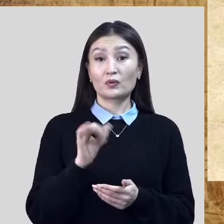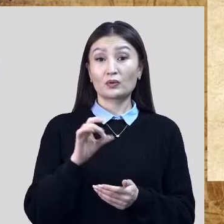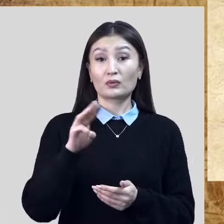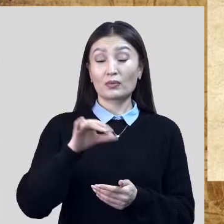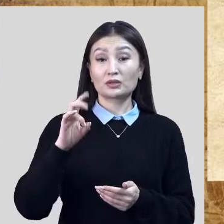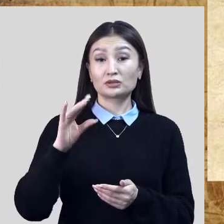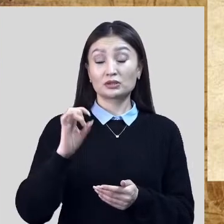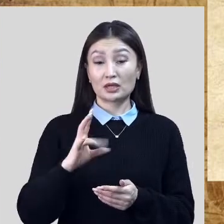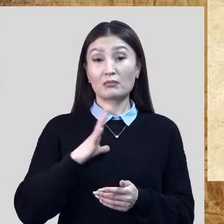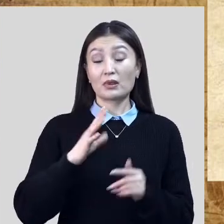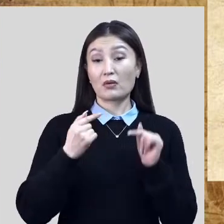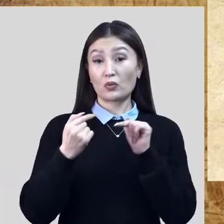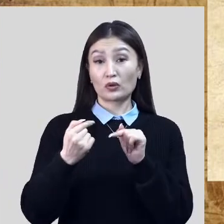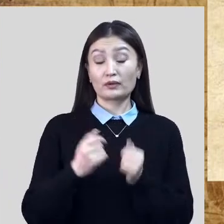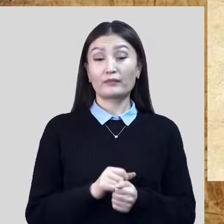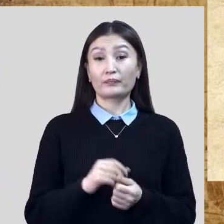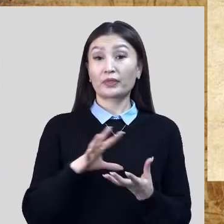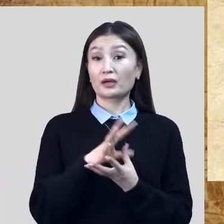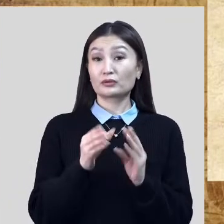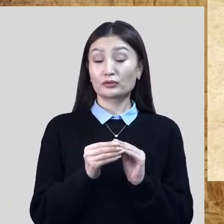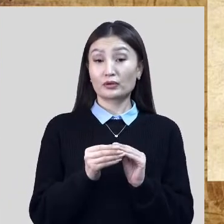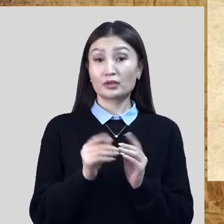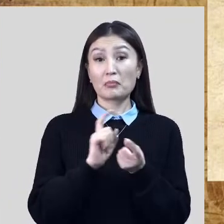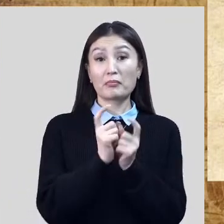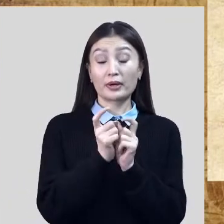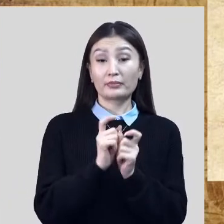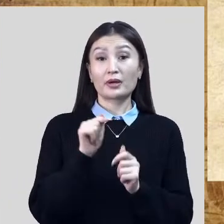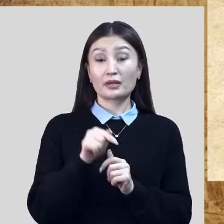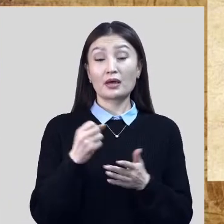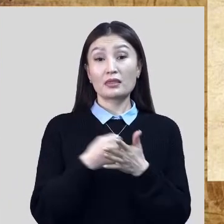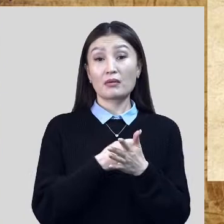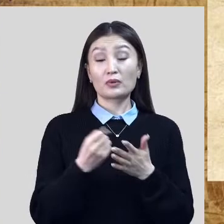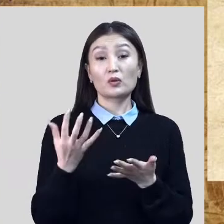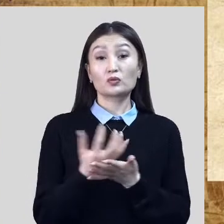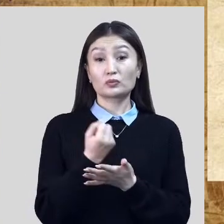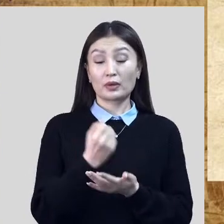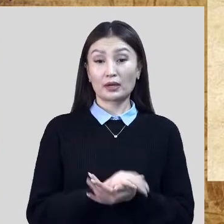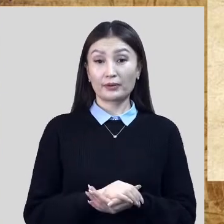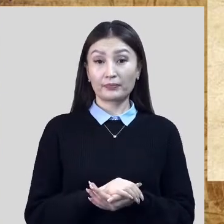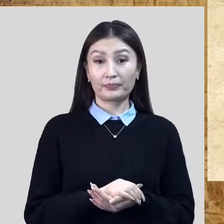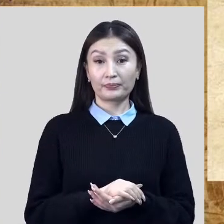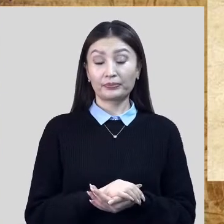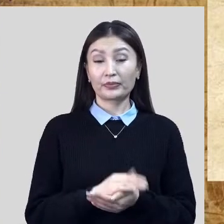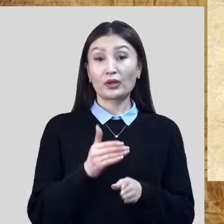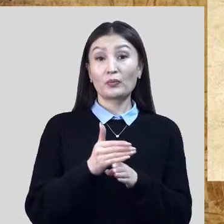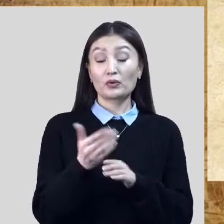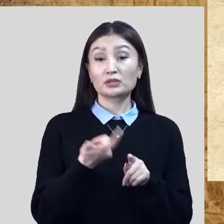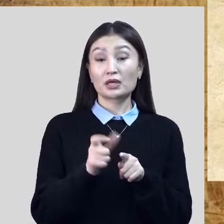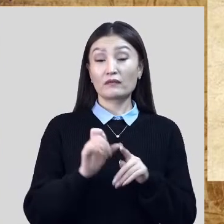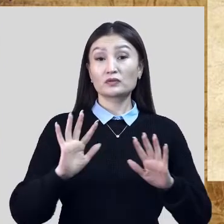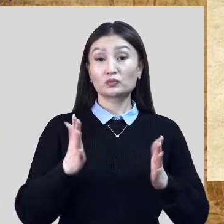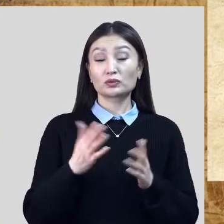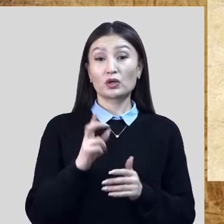Курманджан была против этого. В результате упорной борьбы она добилась успеха. После этого